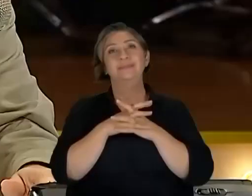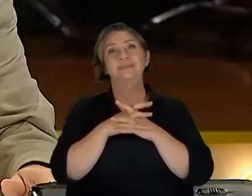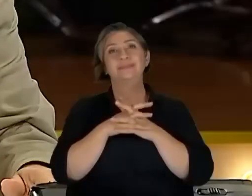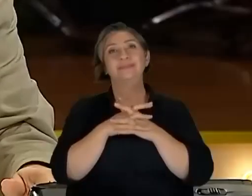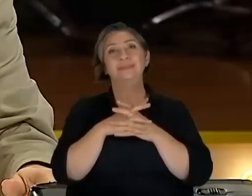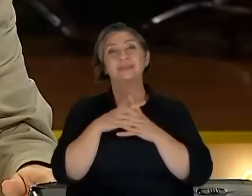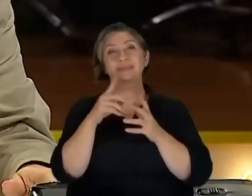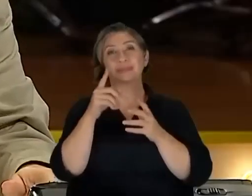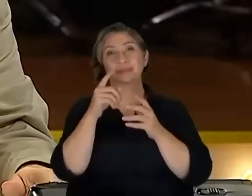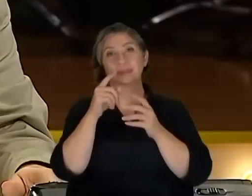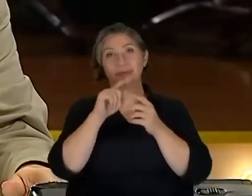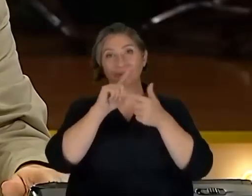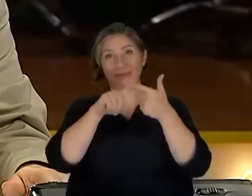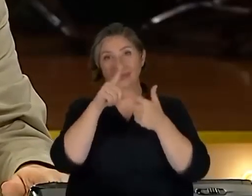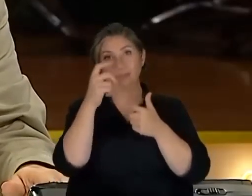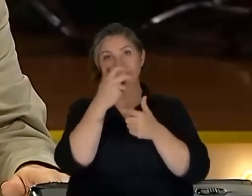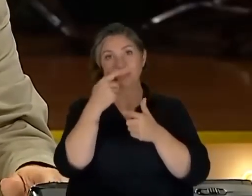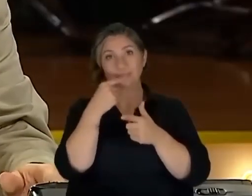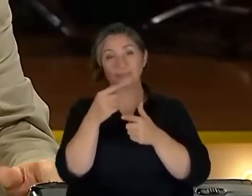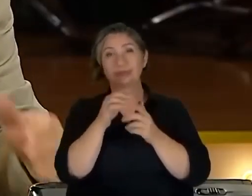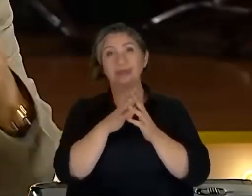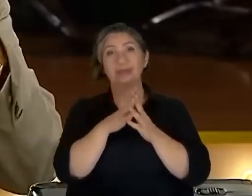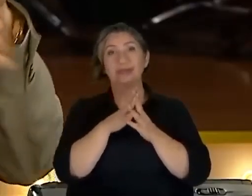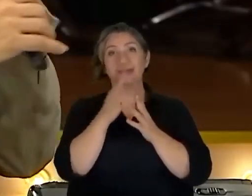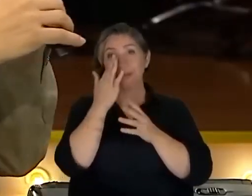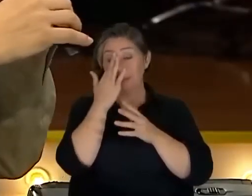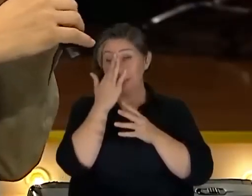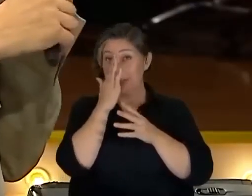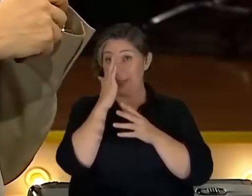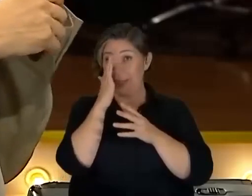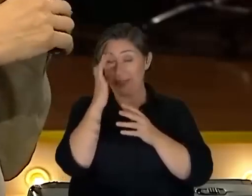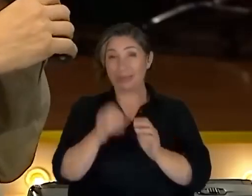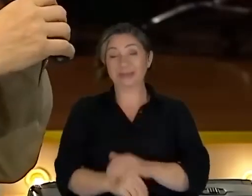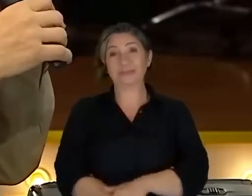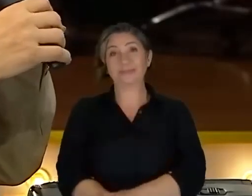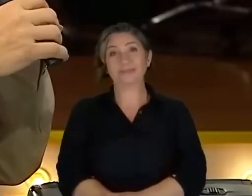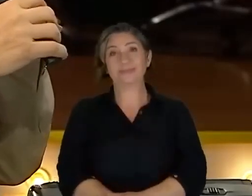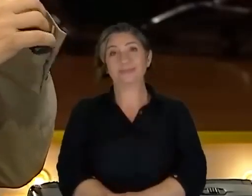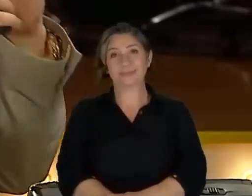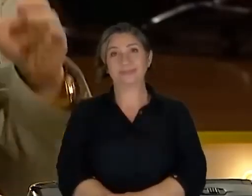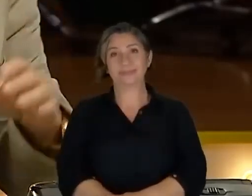Siz şimdi sizde sıra oldu. Tuba sesiyle geliyor.